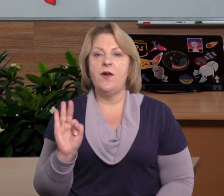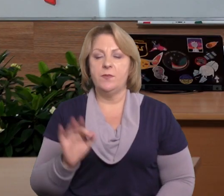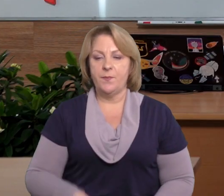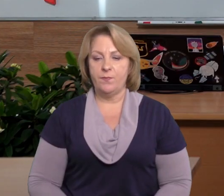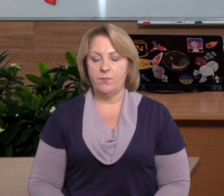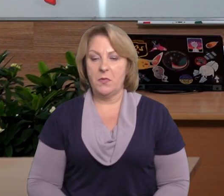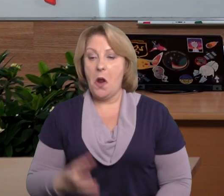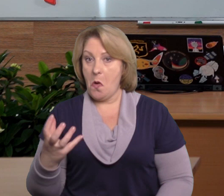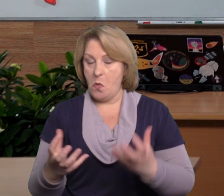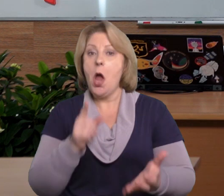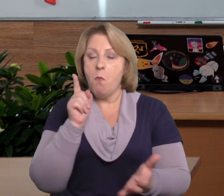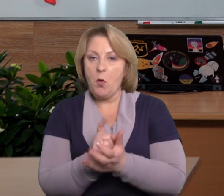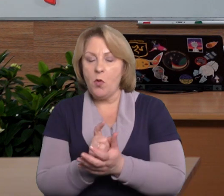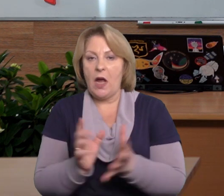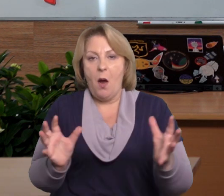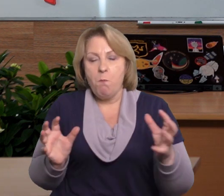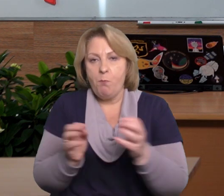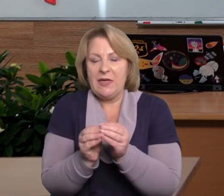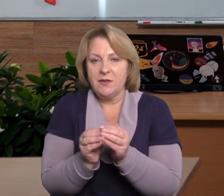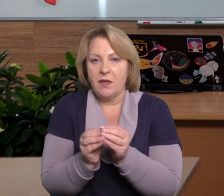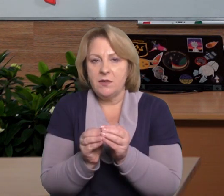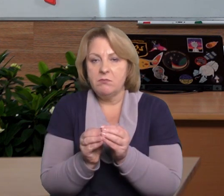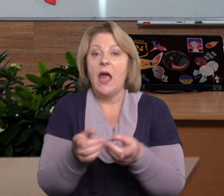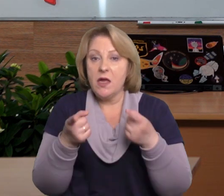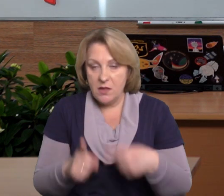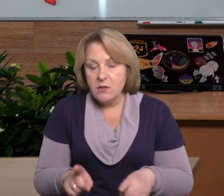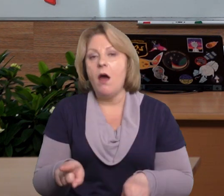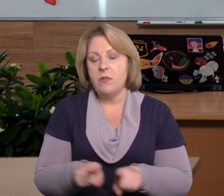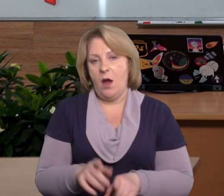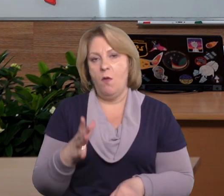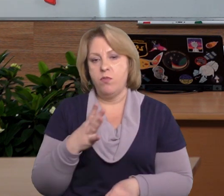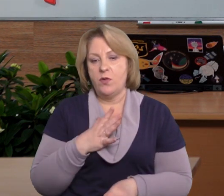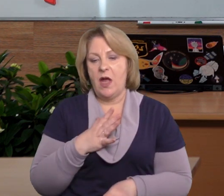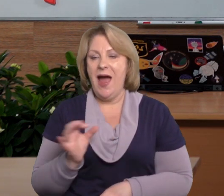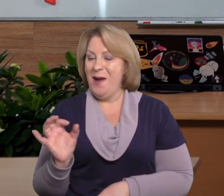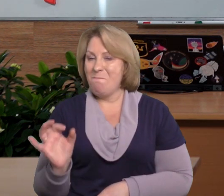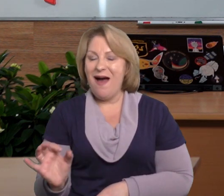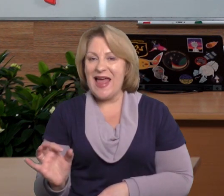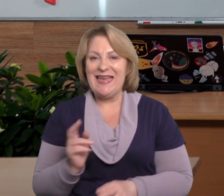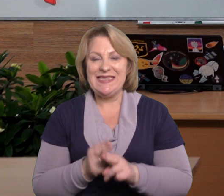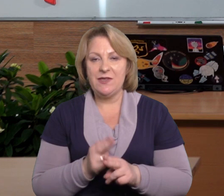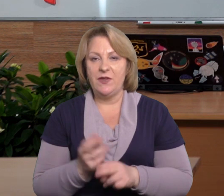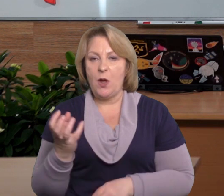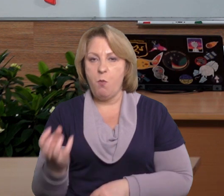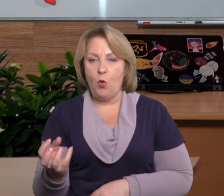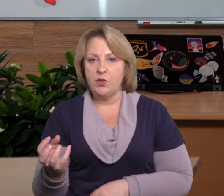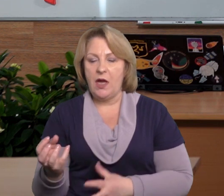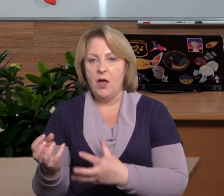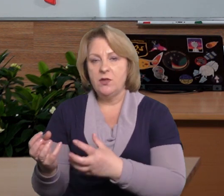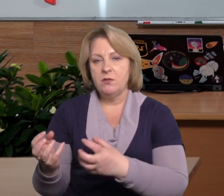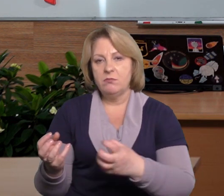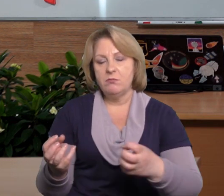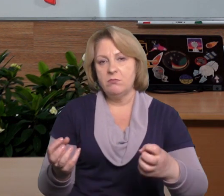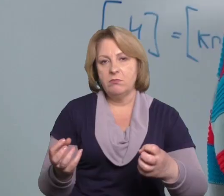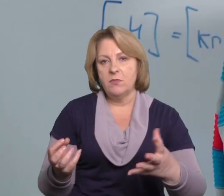ці кульки мали б притягатися. І дійсно таке сталося. Тобто маленькі свинцеві кульки почали тяжіти